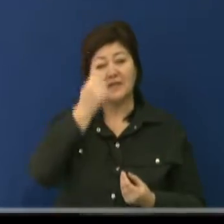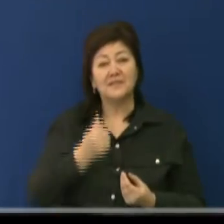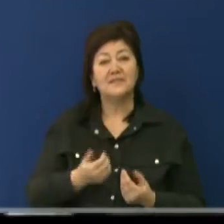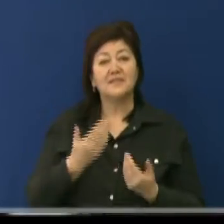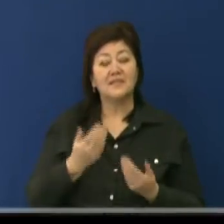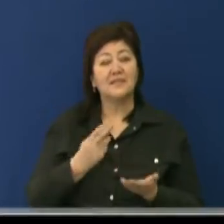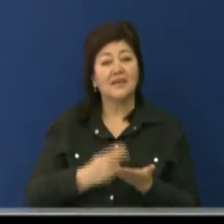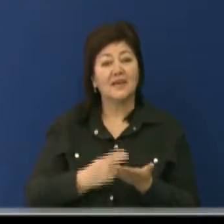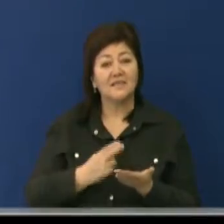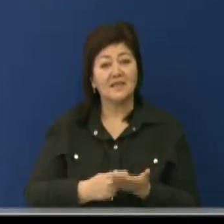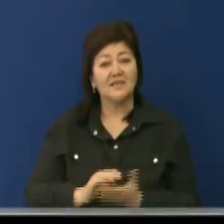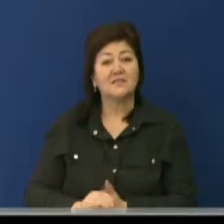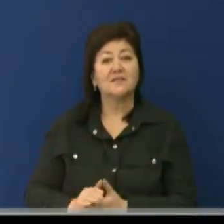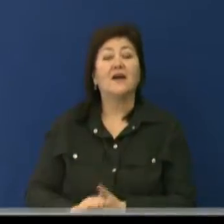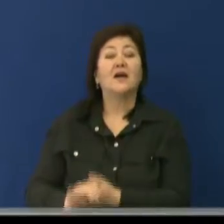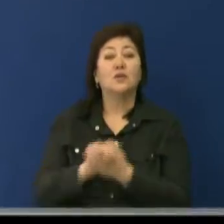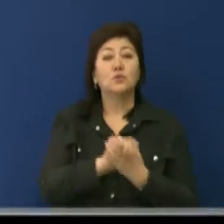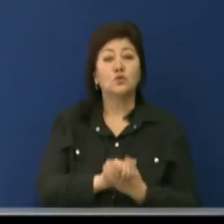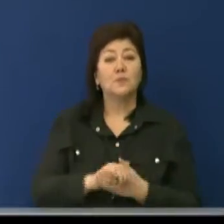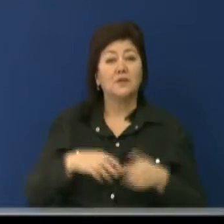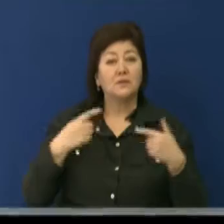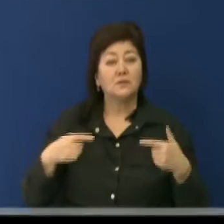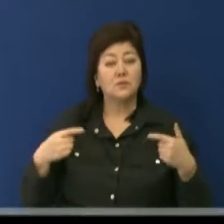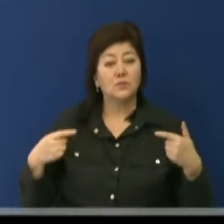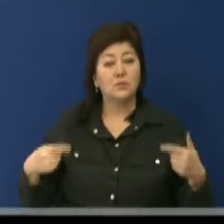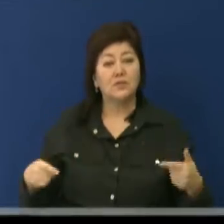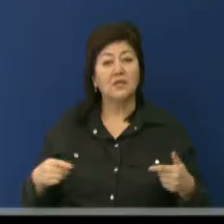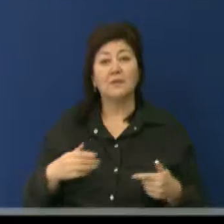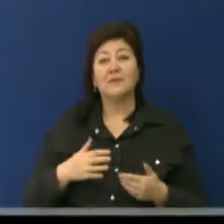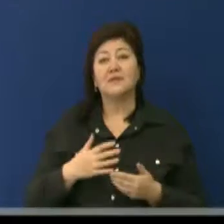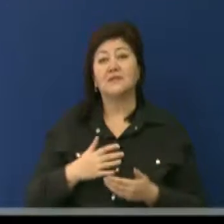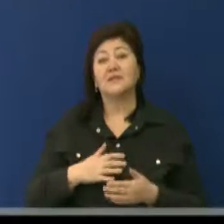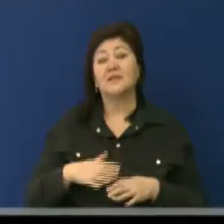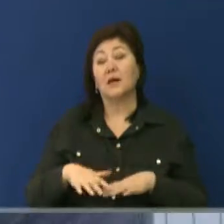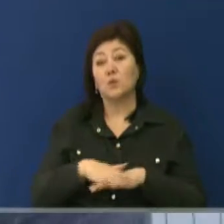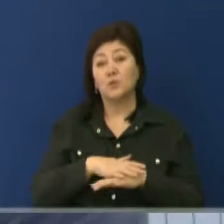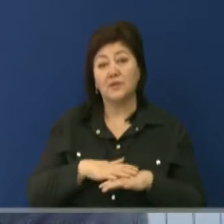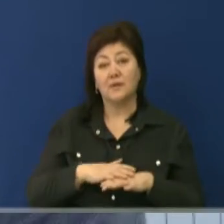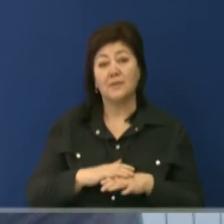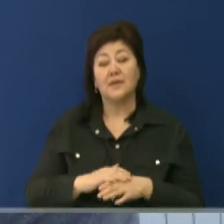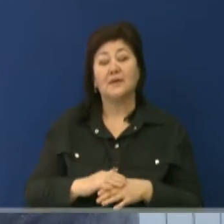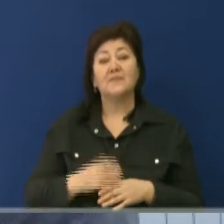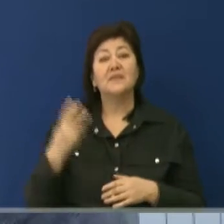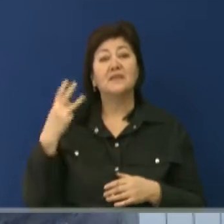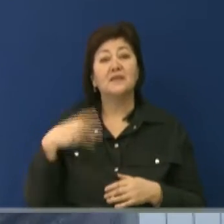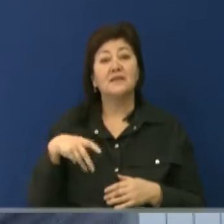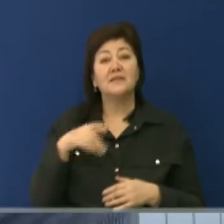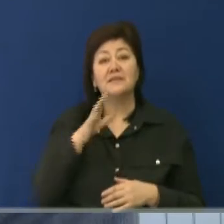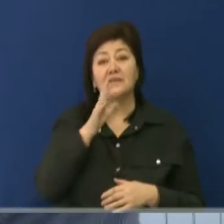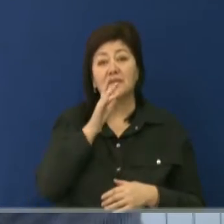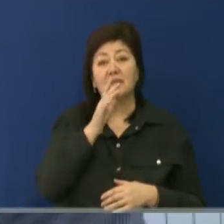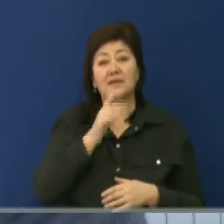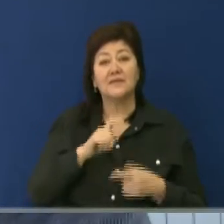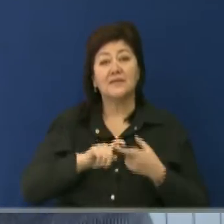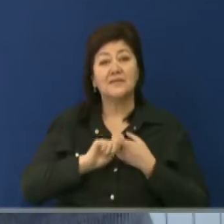өмір сүріп жатқан басқа этностардың қазақ халқымен тығыз байланысының дәлелі іспеттес. 30-летие